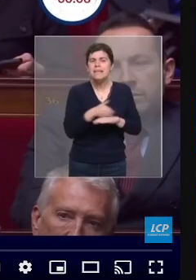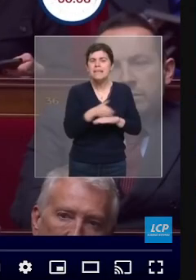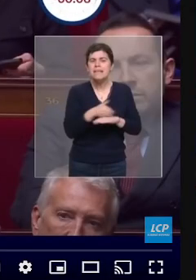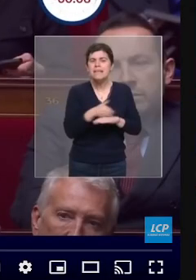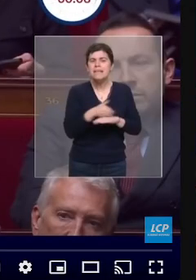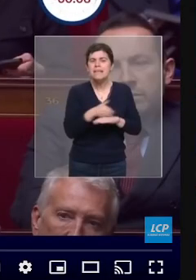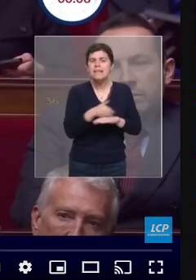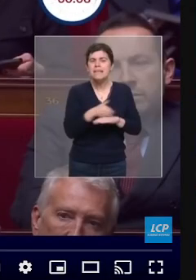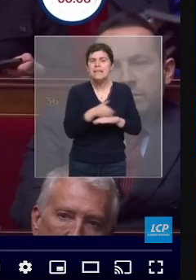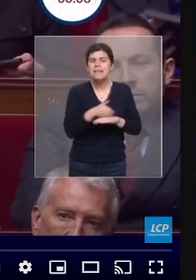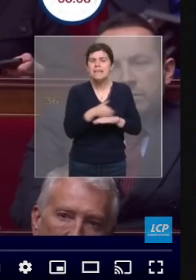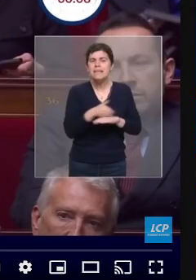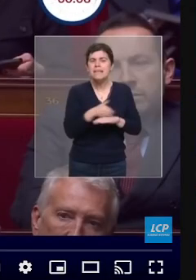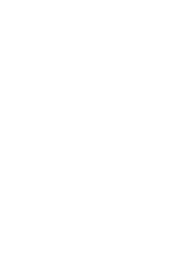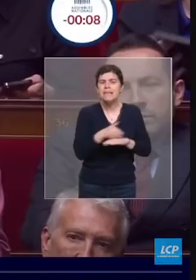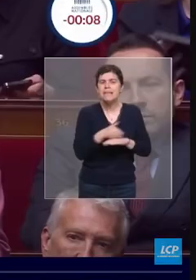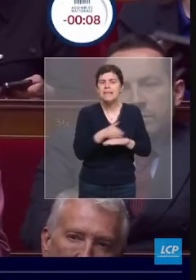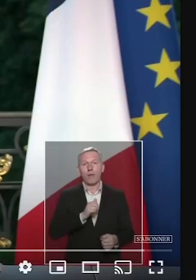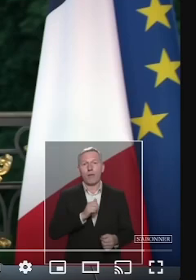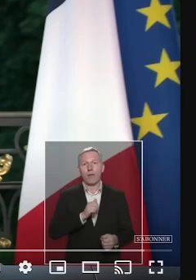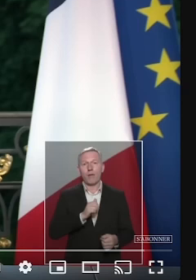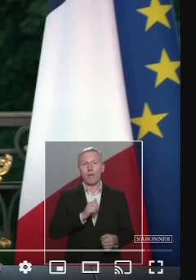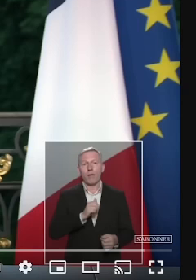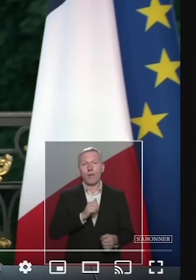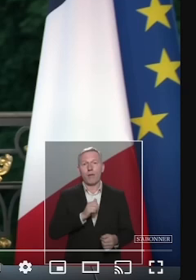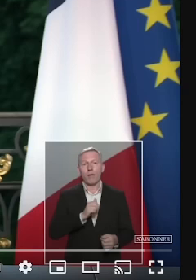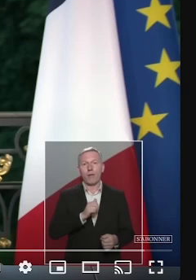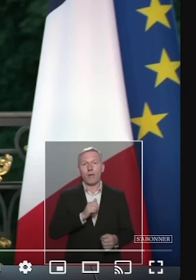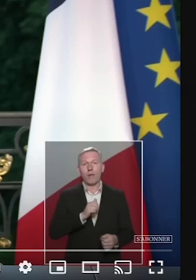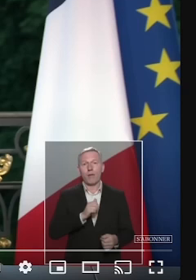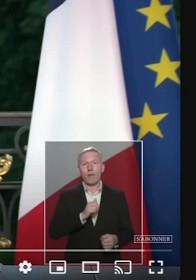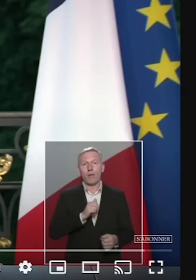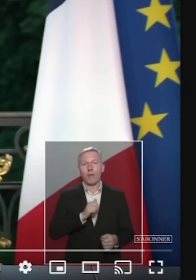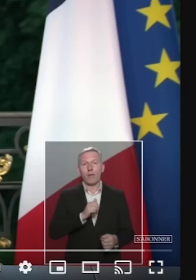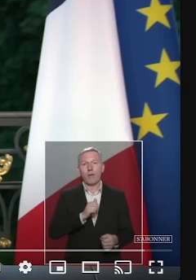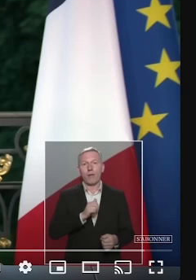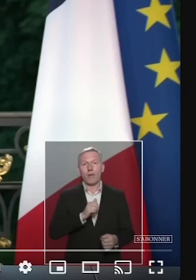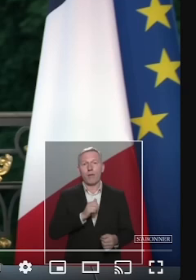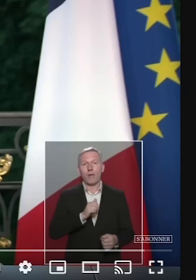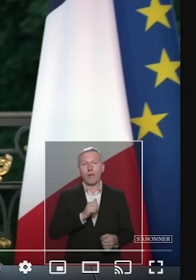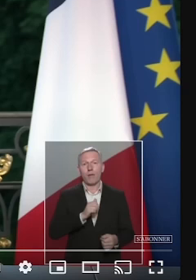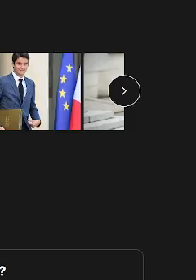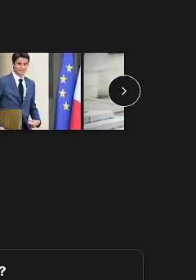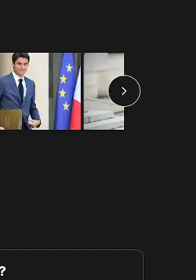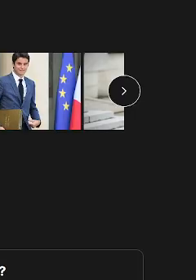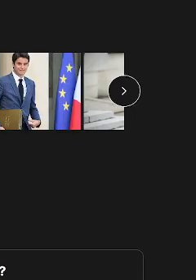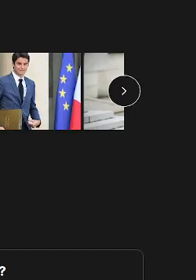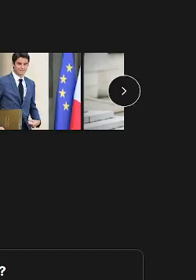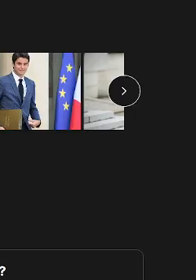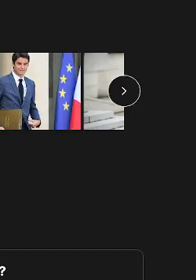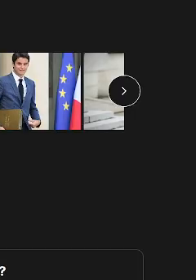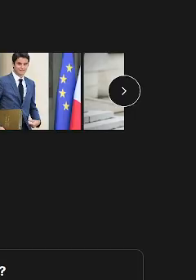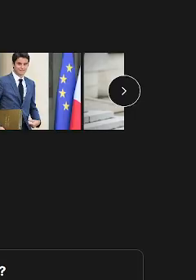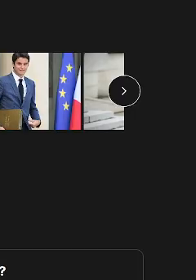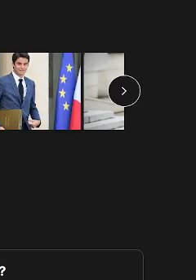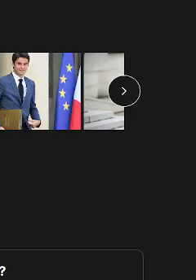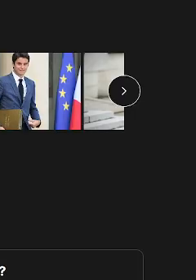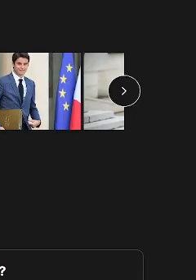Elle se trompe. Évidemment, elle va utiliser cet argumentaire et